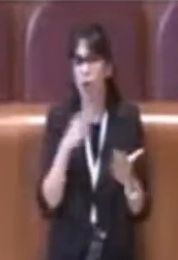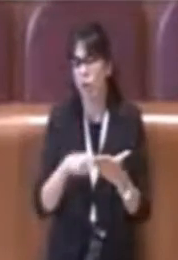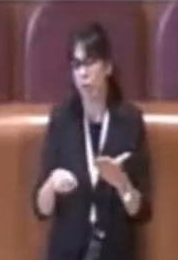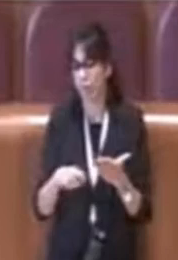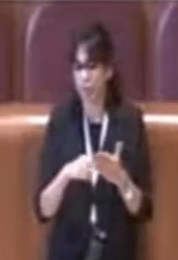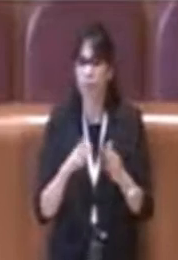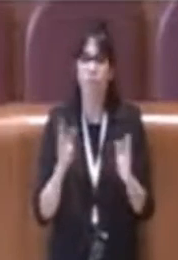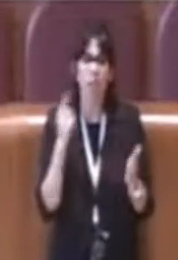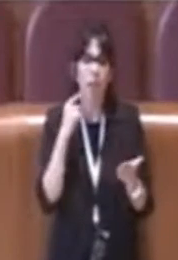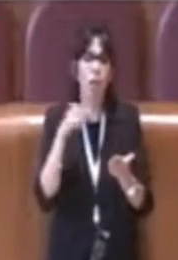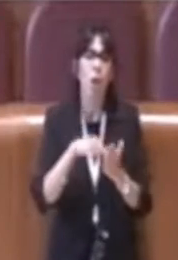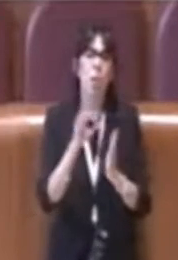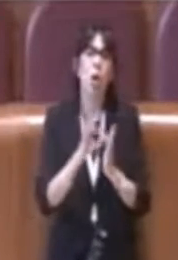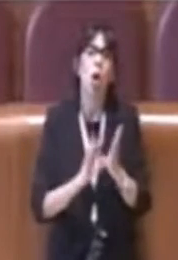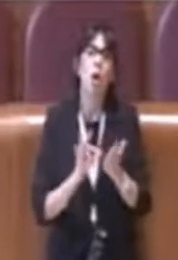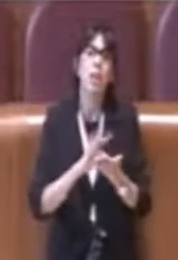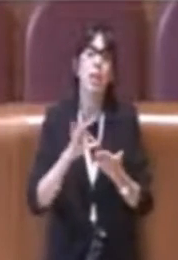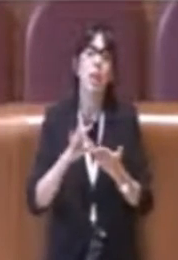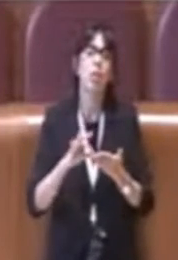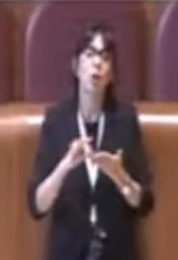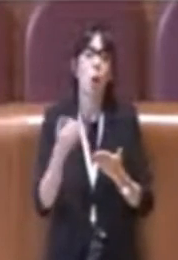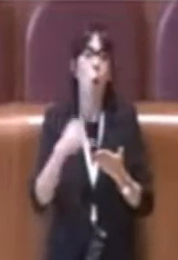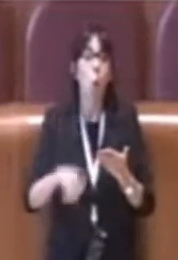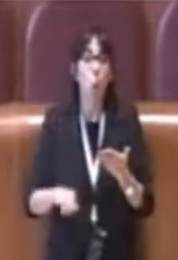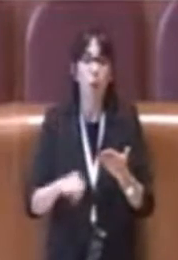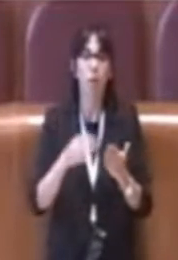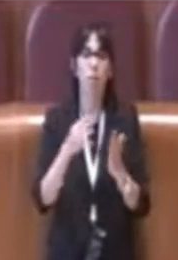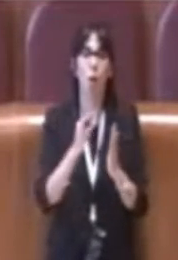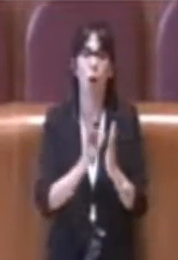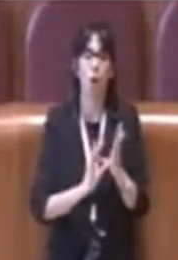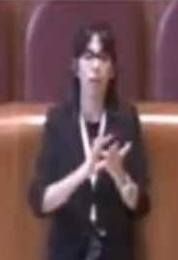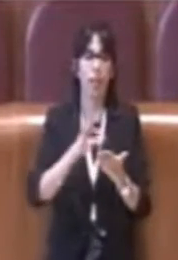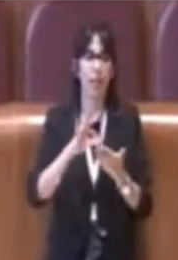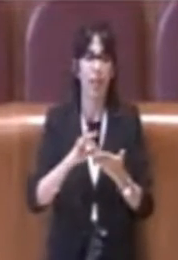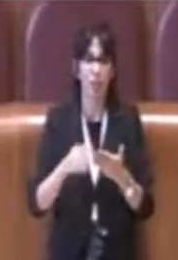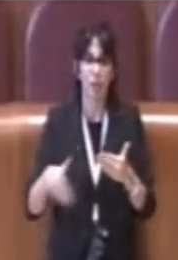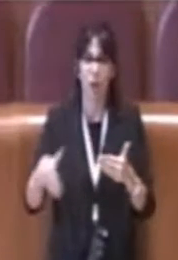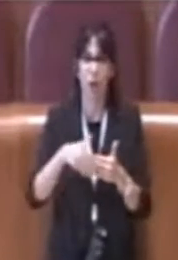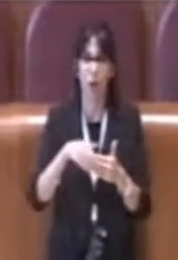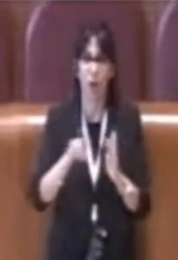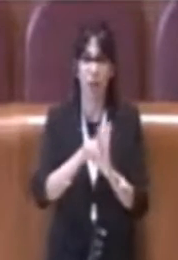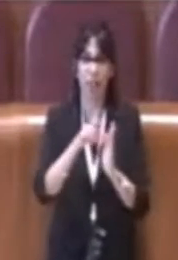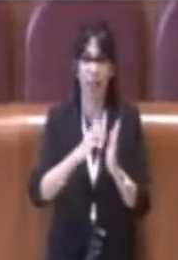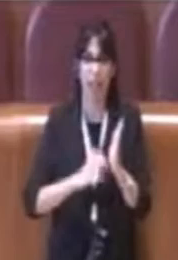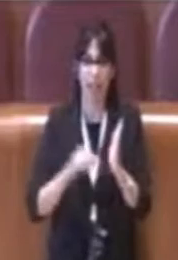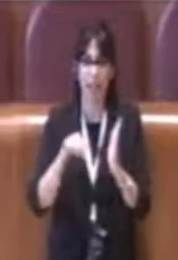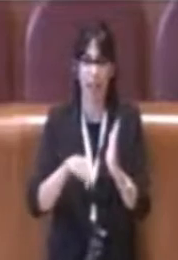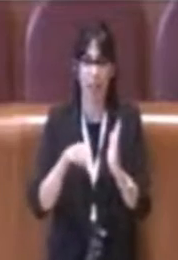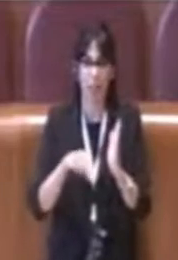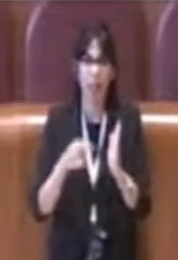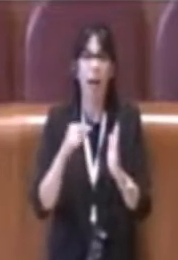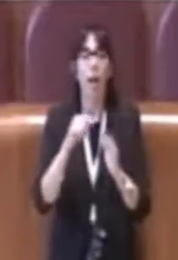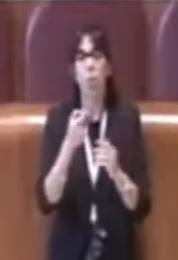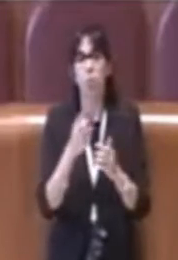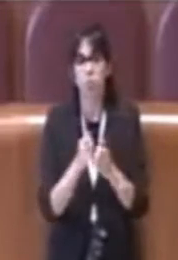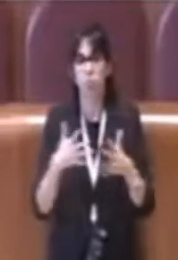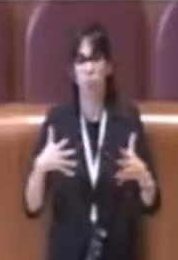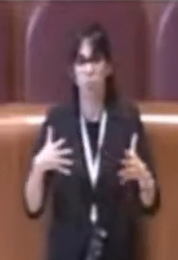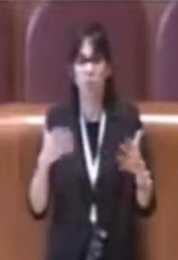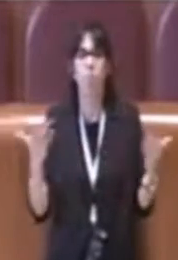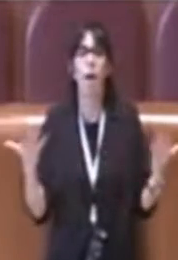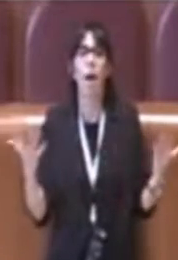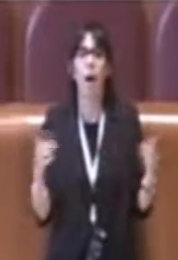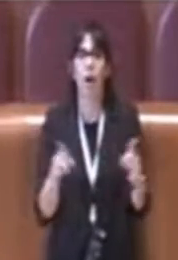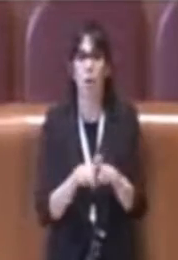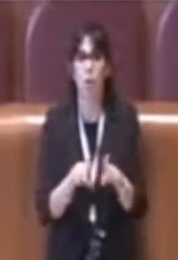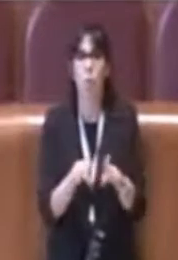Allora, tornando all'ordine del giorno, l'ultimo ordine del giorno allegato a questa delibera è un po' più ampio, però comunque